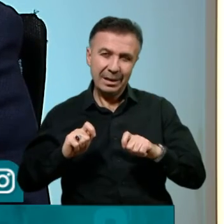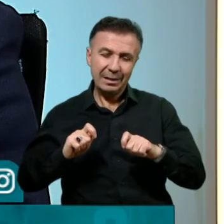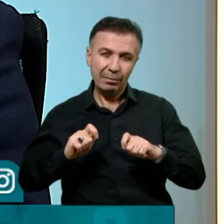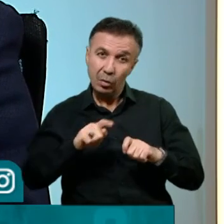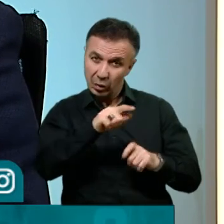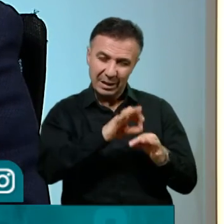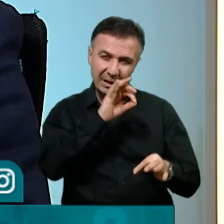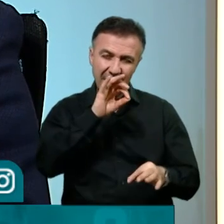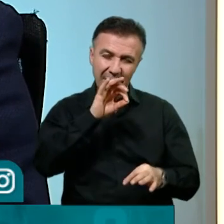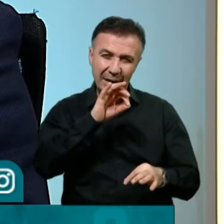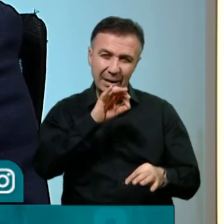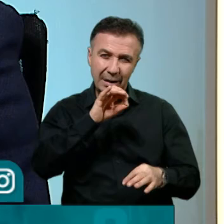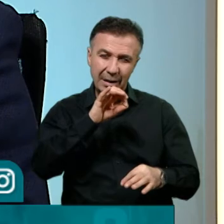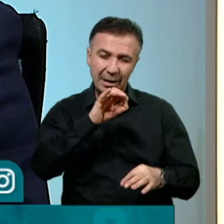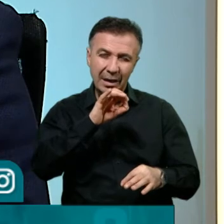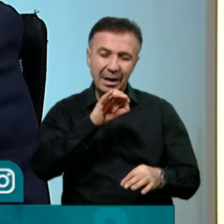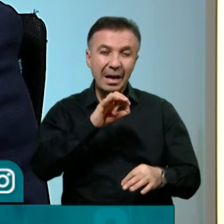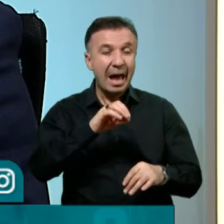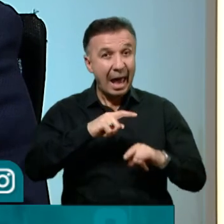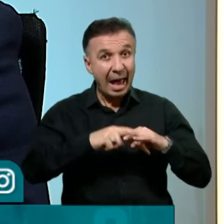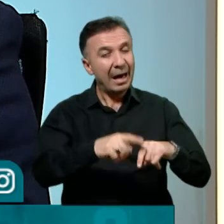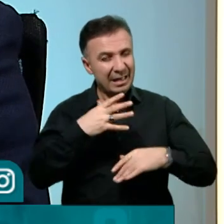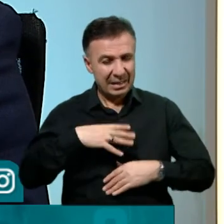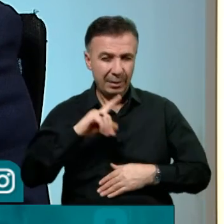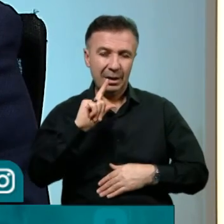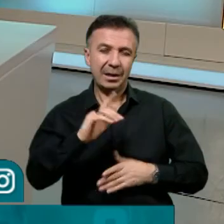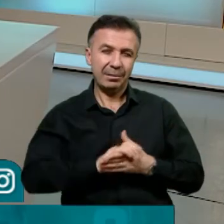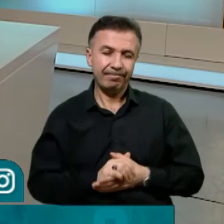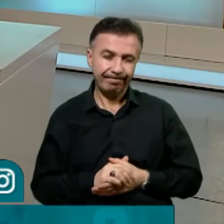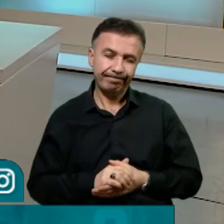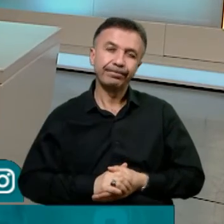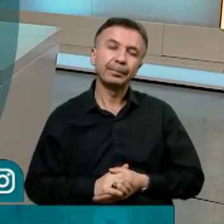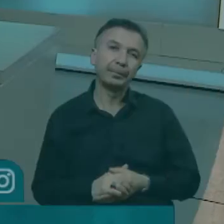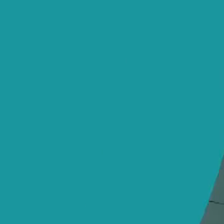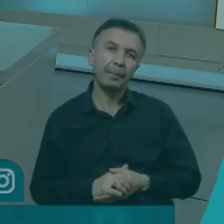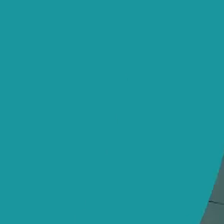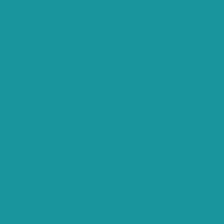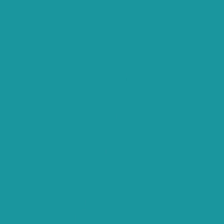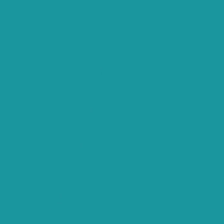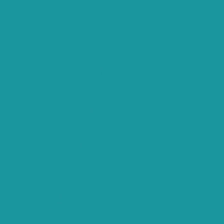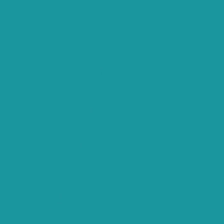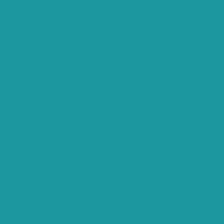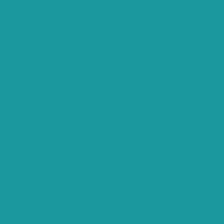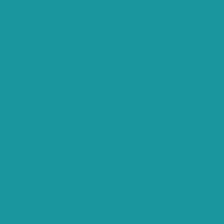dilemektir. Onun için böyle büyük günahın altına, vebale girmemek gerekir. İnşallah.